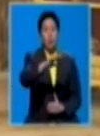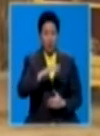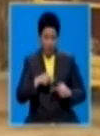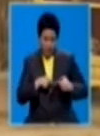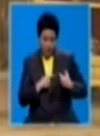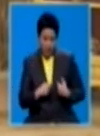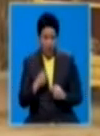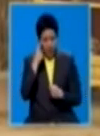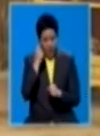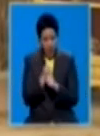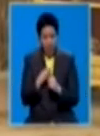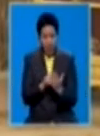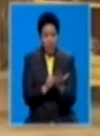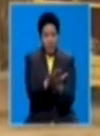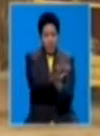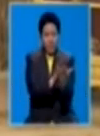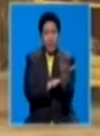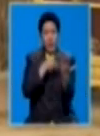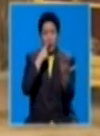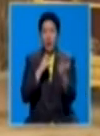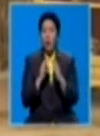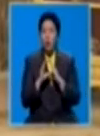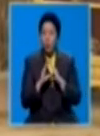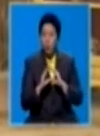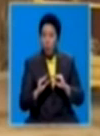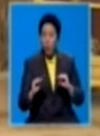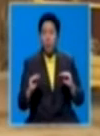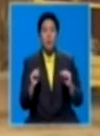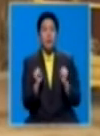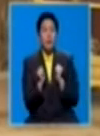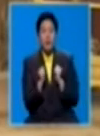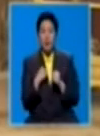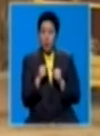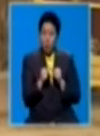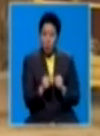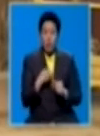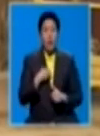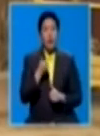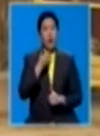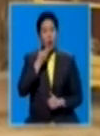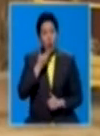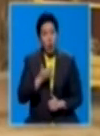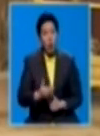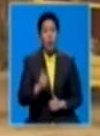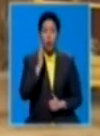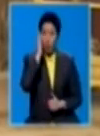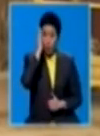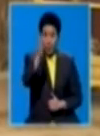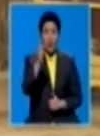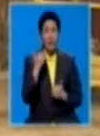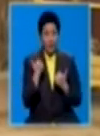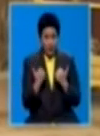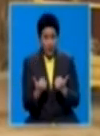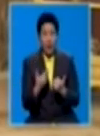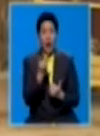ใจกันสร้างประเทศไทยให้เป็นประเทศที่ร่มเย็นน่าอยู่มั่นคงแข็งแรงอย่างยั่งยืนในทุกปีต่อไปด้วยนะครับขอให้